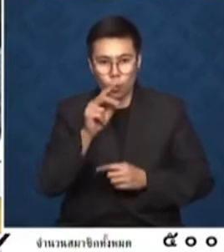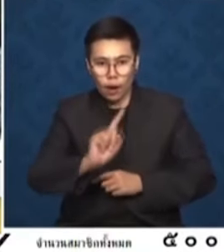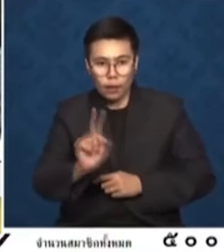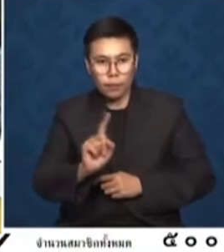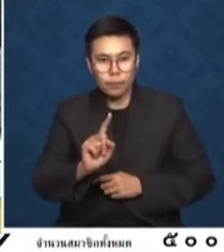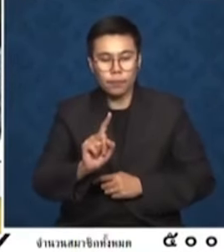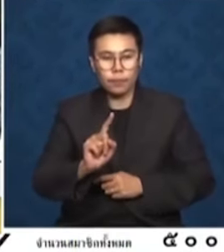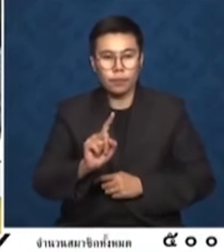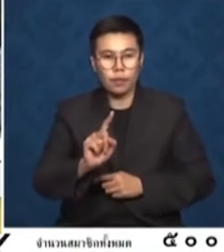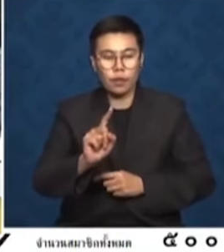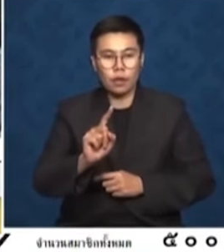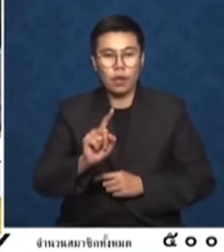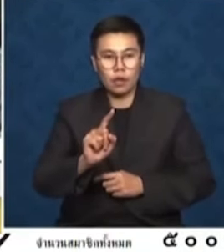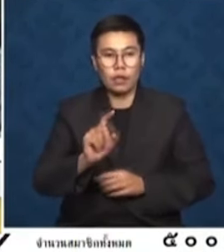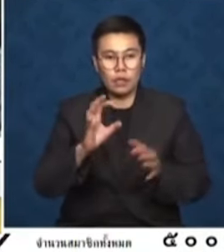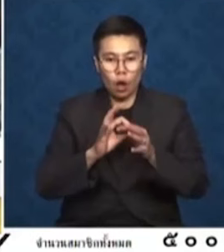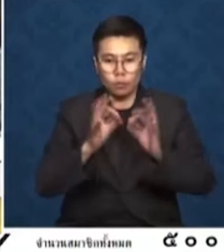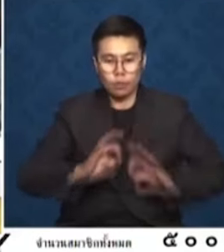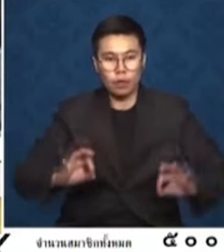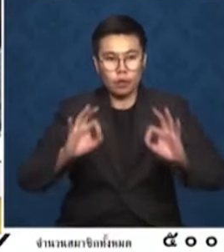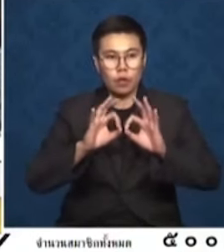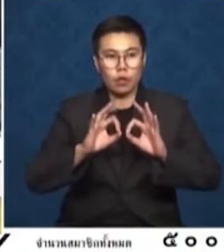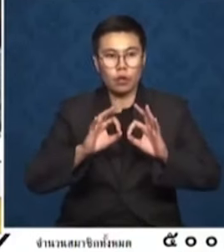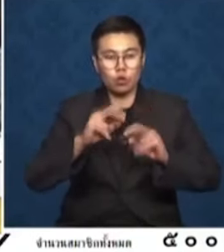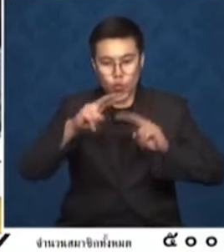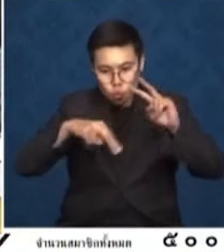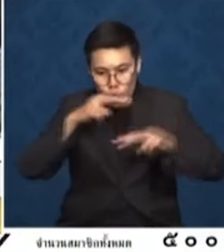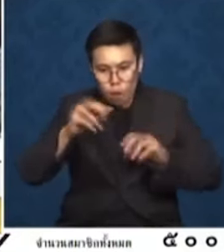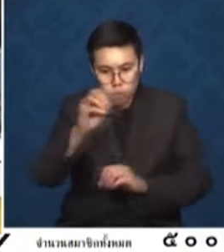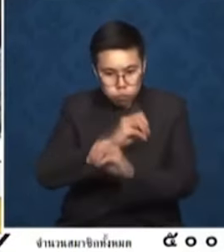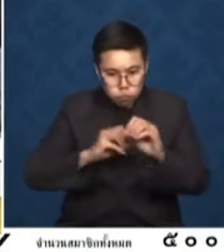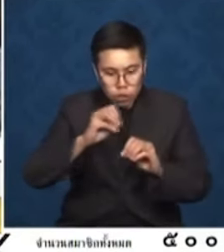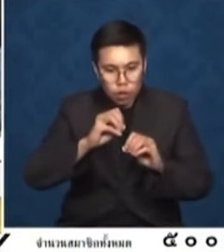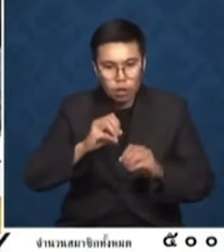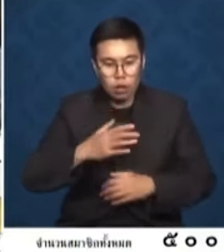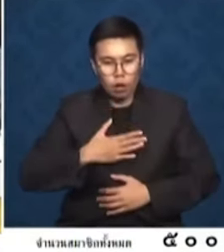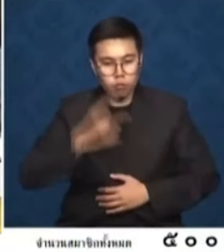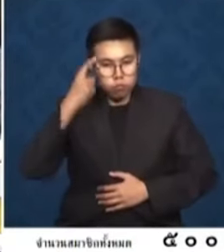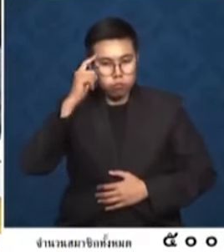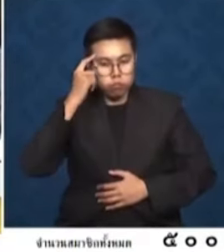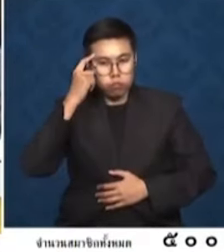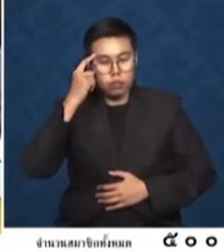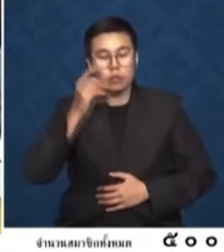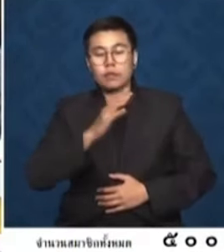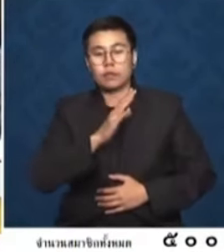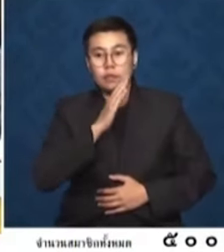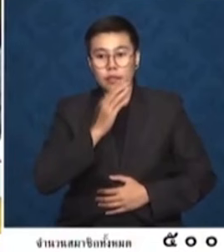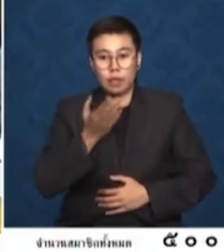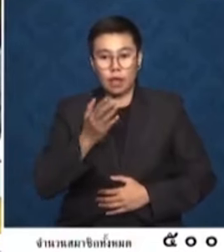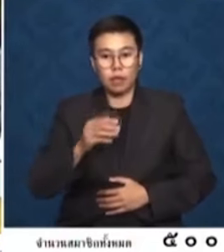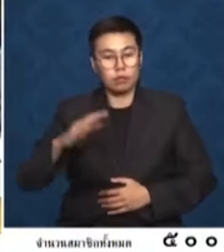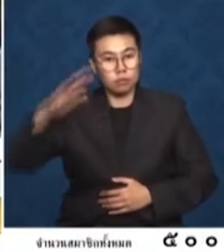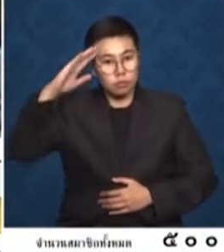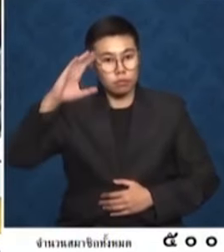ว่าความสำคัญคือความปลอดภัยครับเราไม่สามารถคาดเดาได้ว่าถ้าเจ้าหน้า